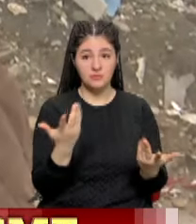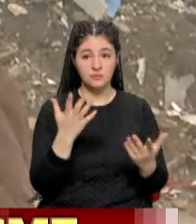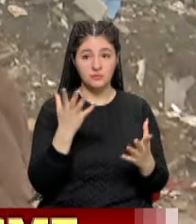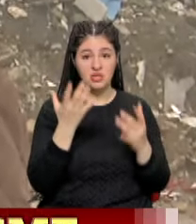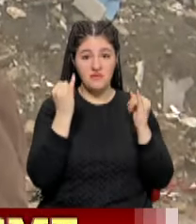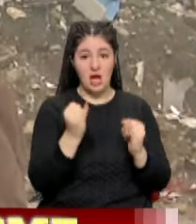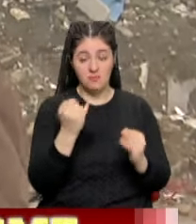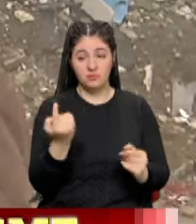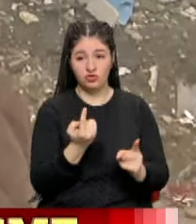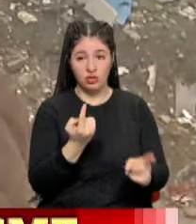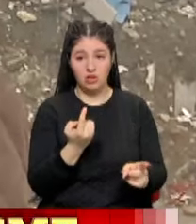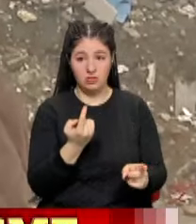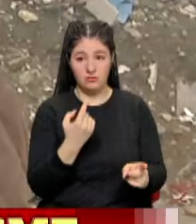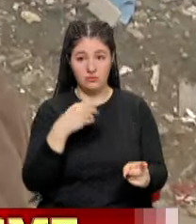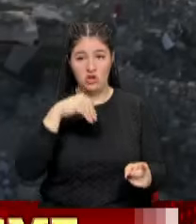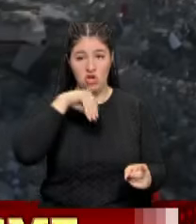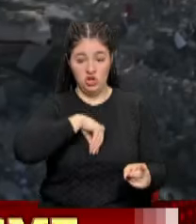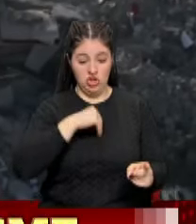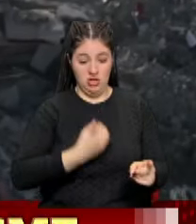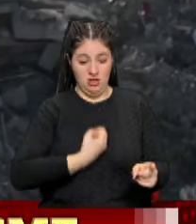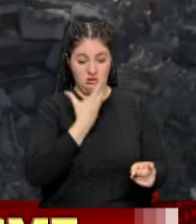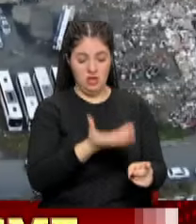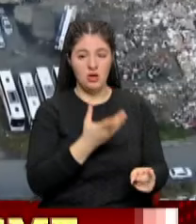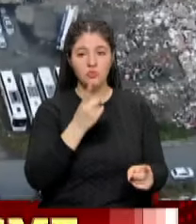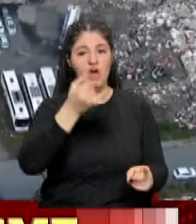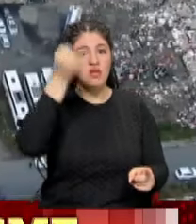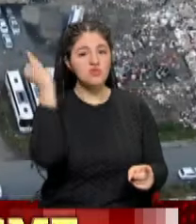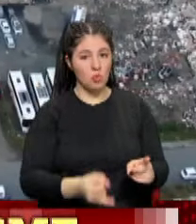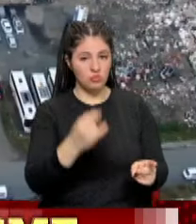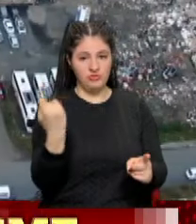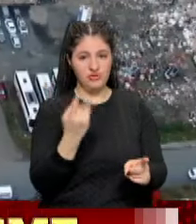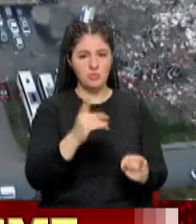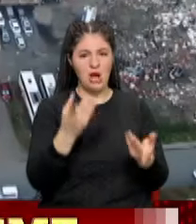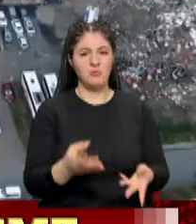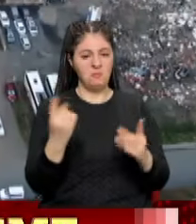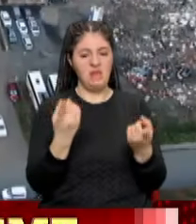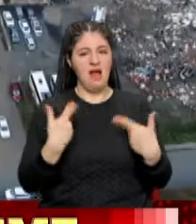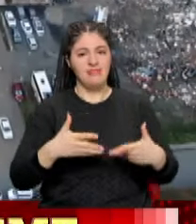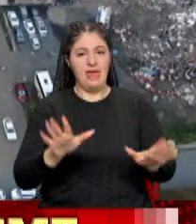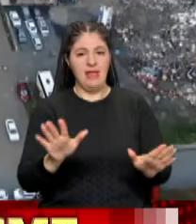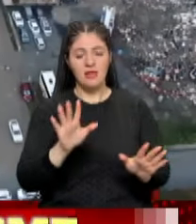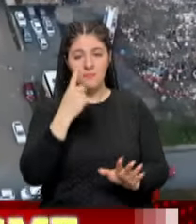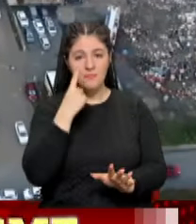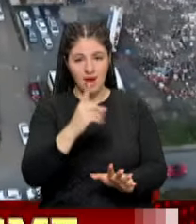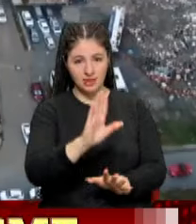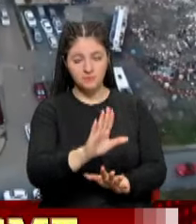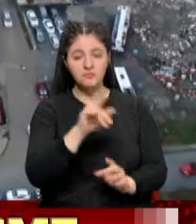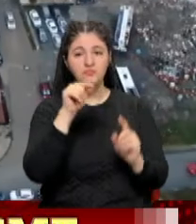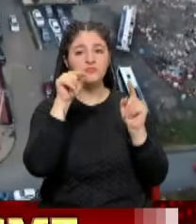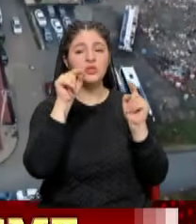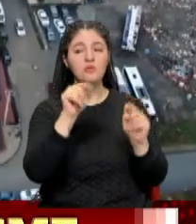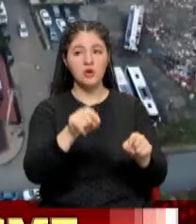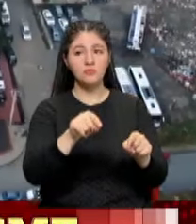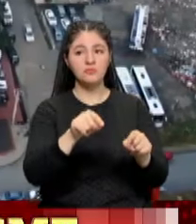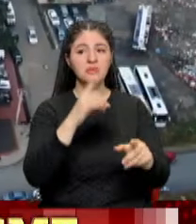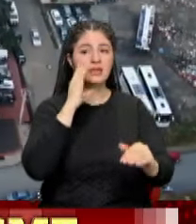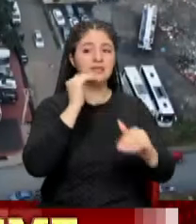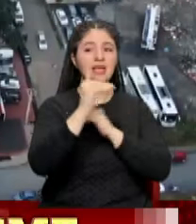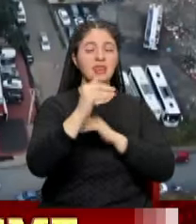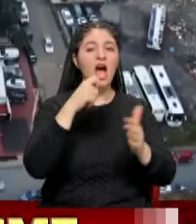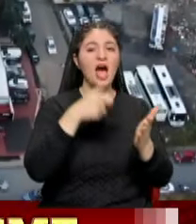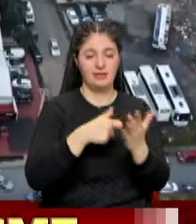daha da vahim bir şey. İçindekini mi söyledi? Bu daha da vahim bir şey. Bu kabul edilecek bir durum değil. Bakın, bu